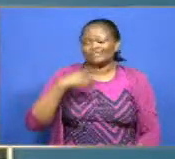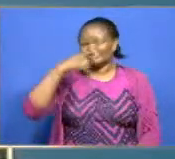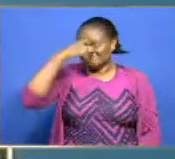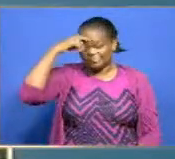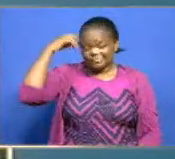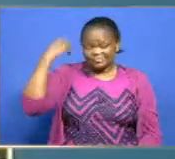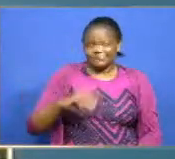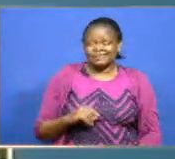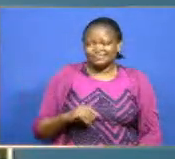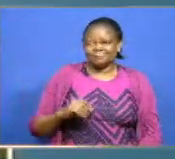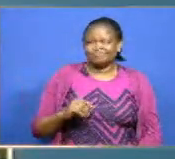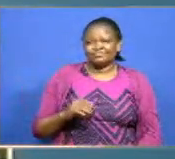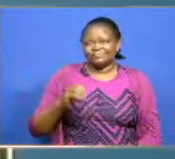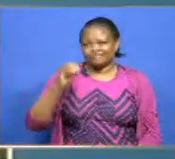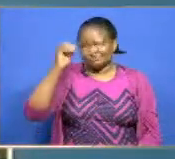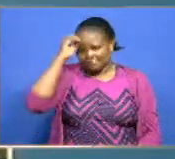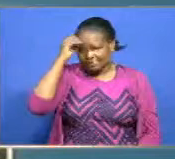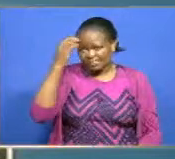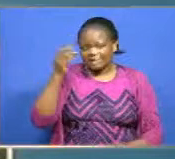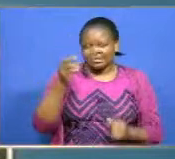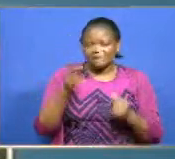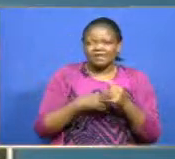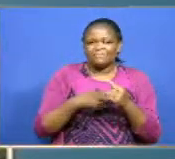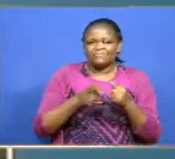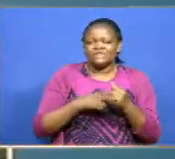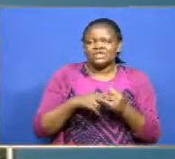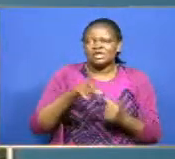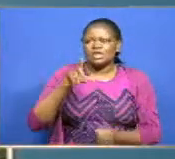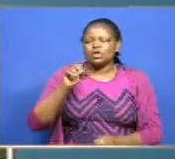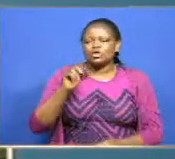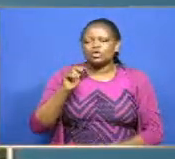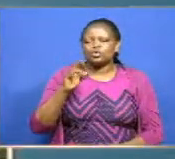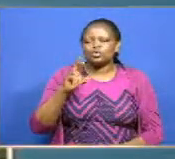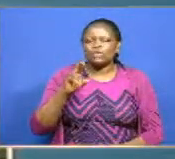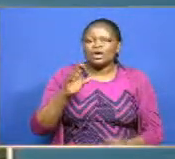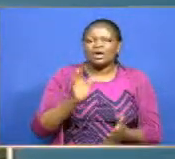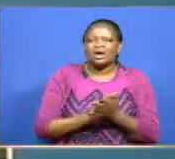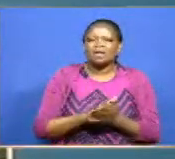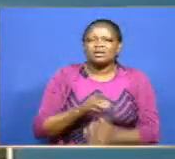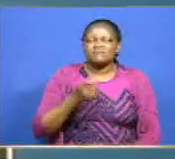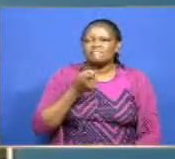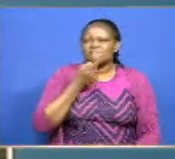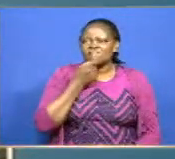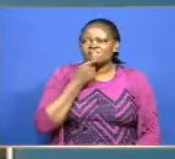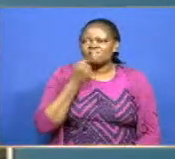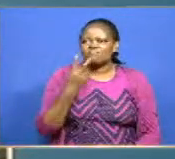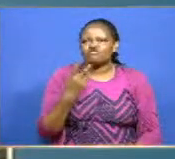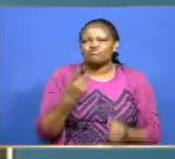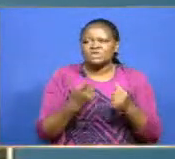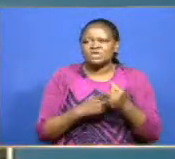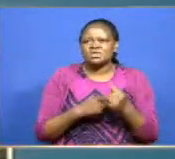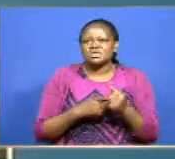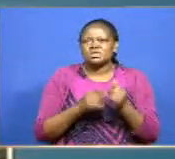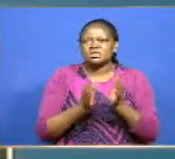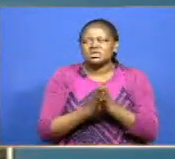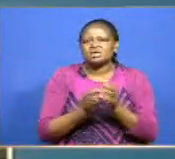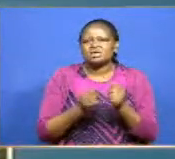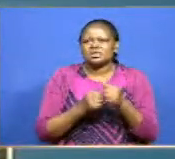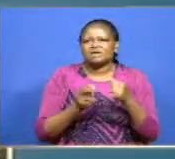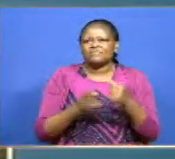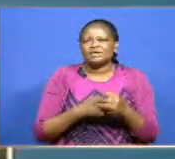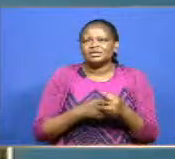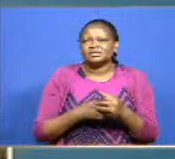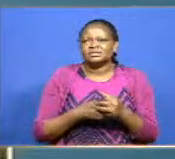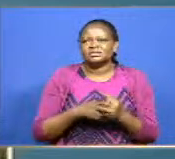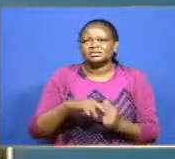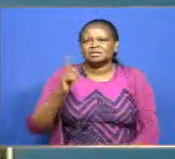nyuzi 37 katika maeneo ya Lodwar. Kaunti ya Kisumu tunakili kati ya nyuzi 26 na 17. Kaunti ya Nairobi